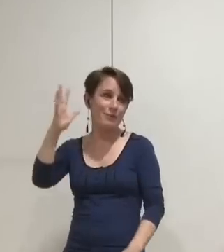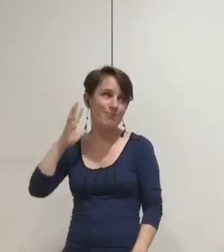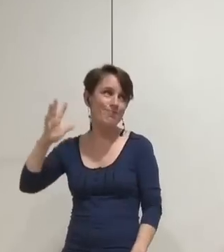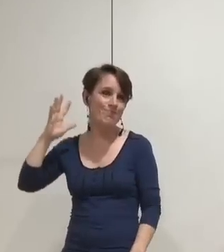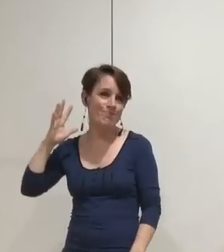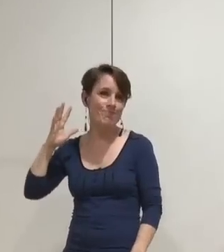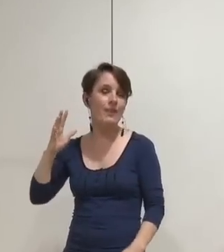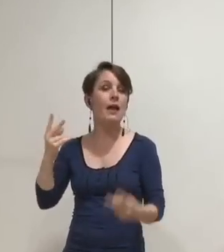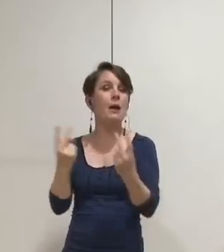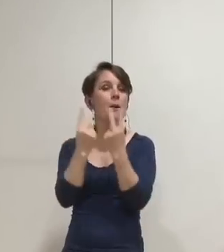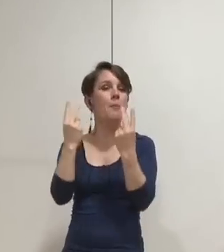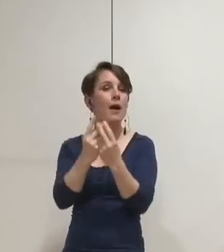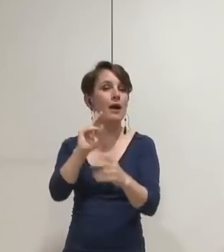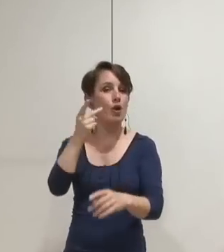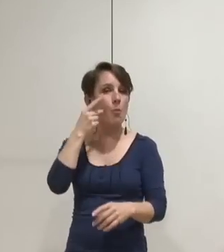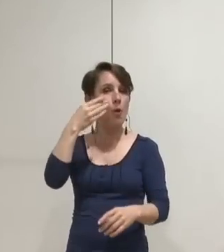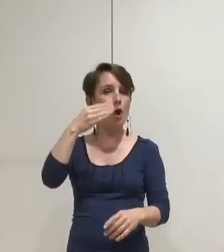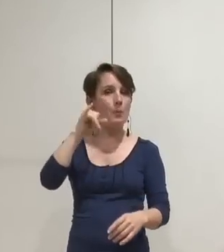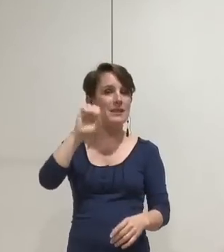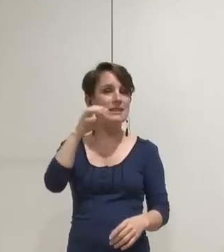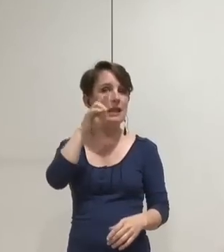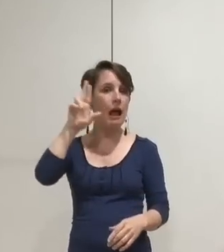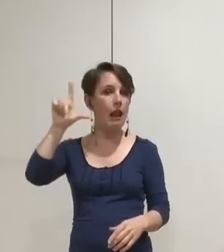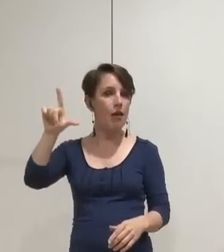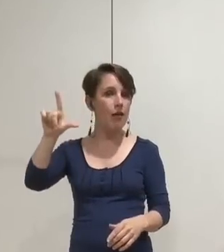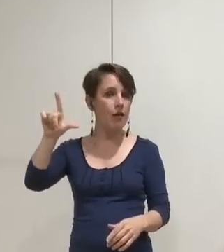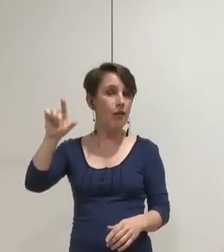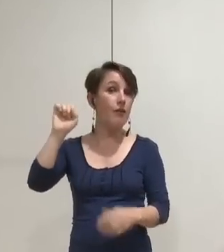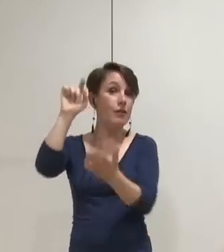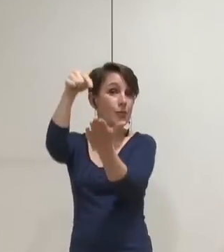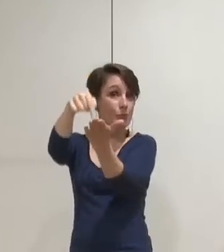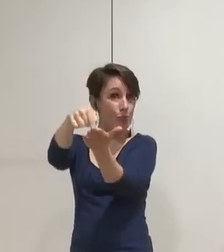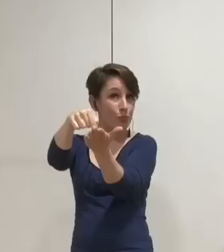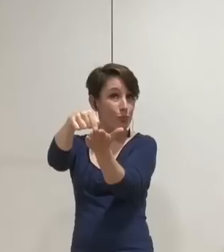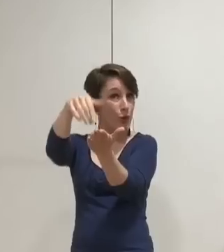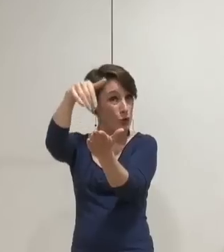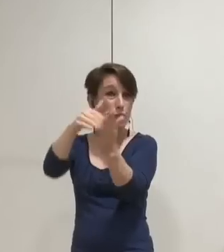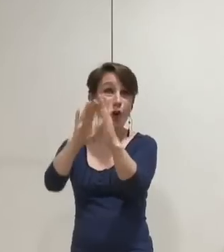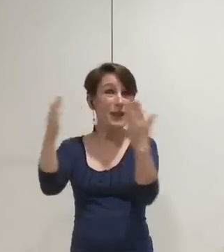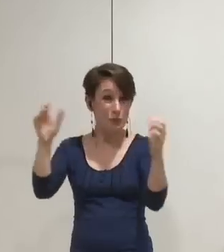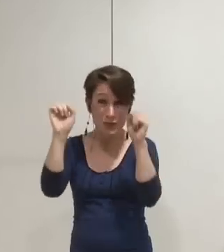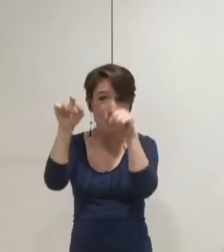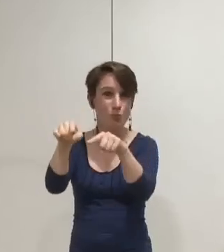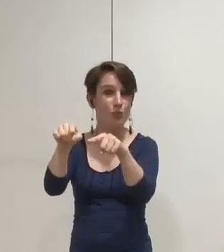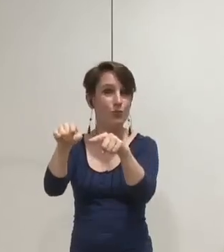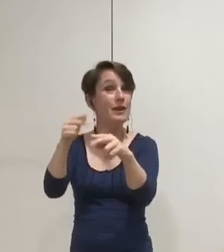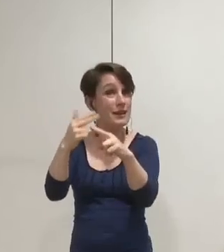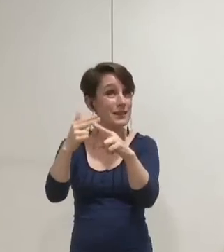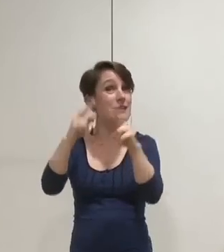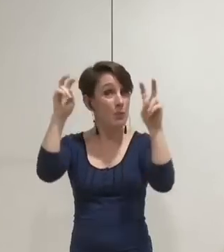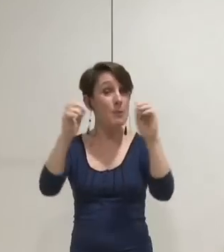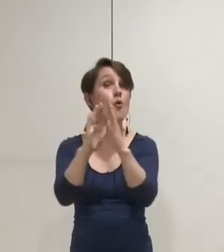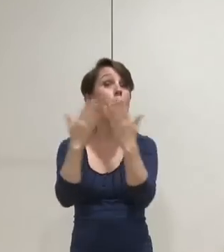parc pomistral c'était l'endroit où s'organisaient les expositions ça s'appelait le parc de